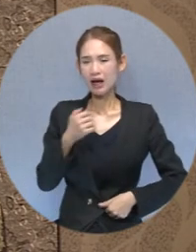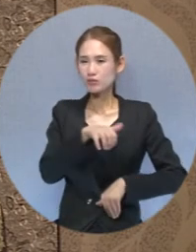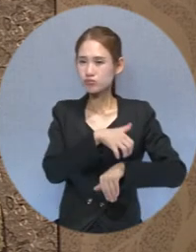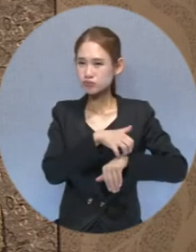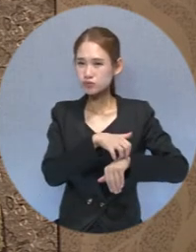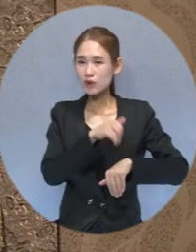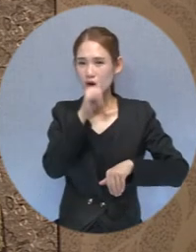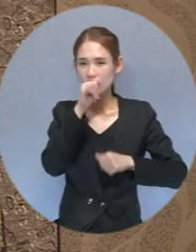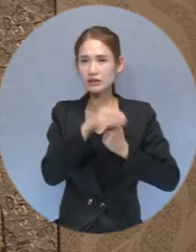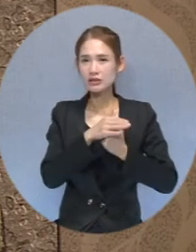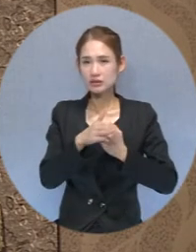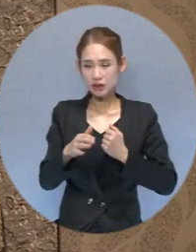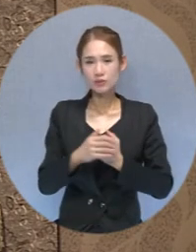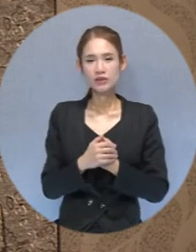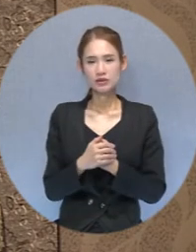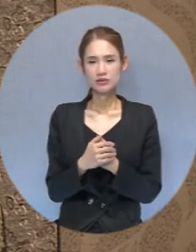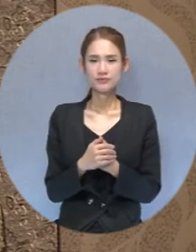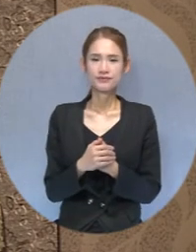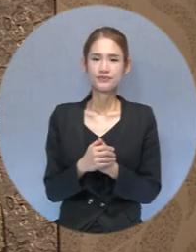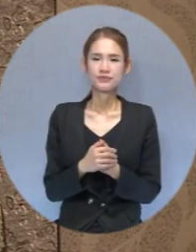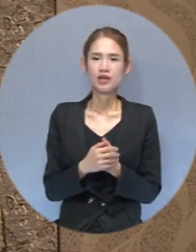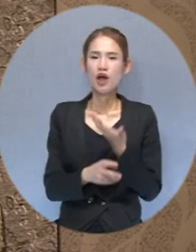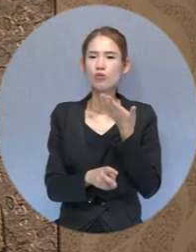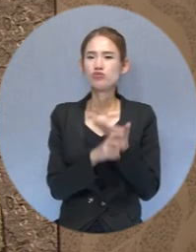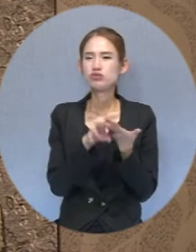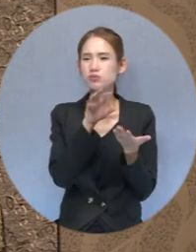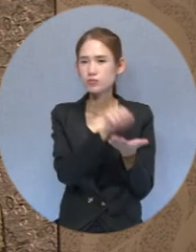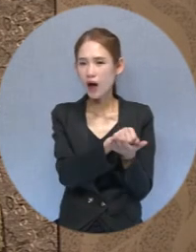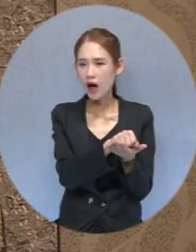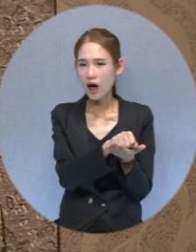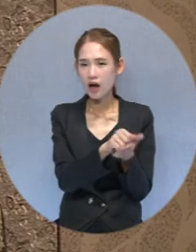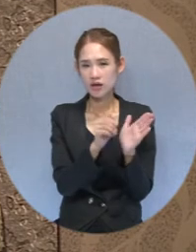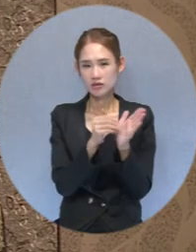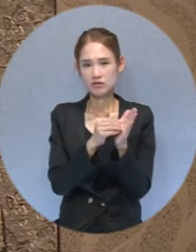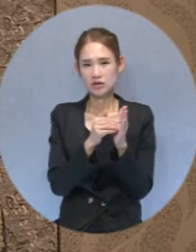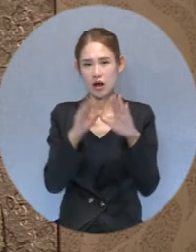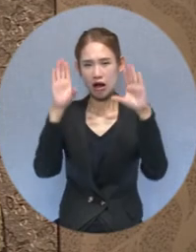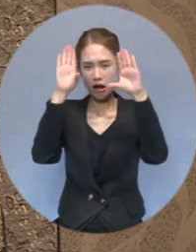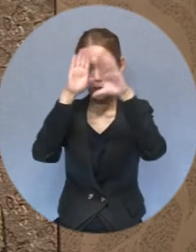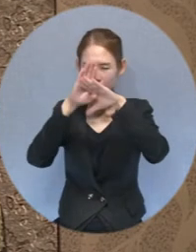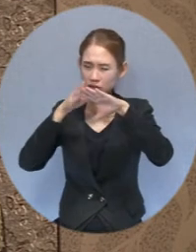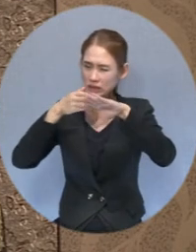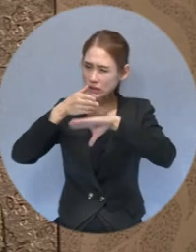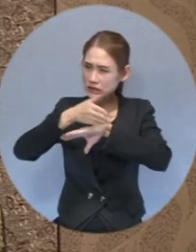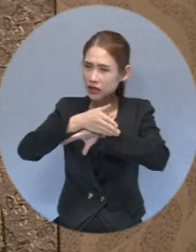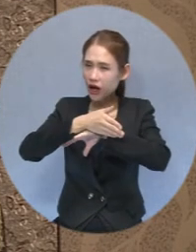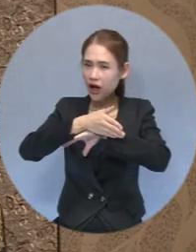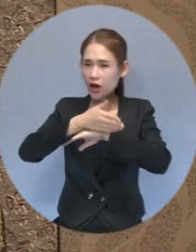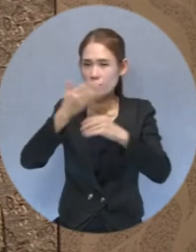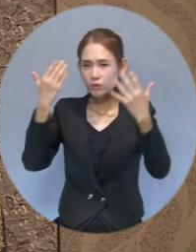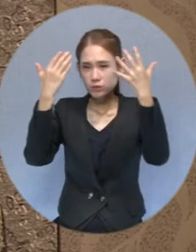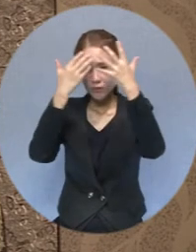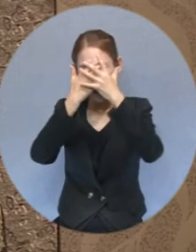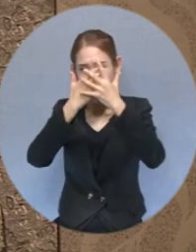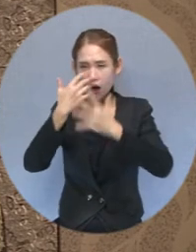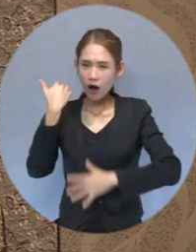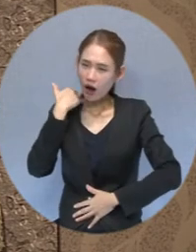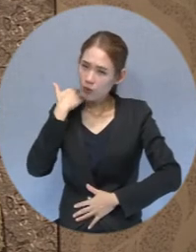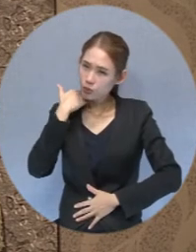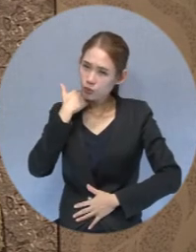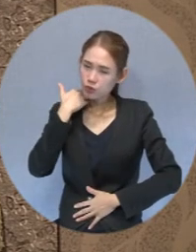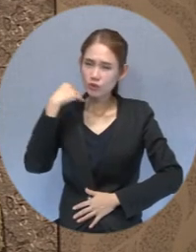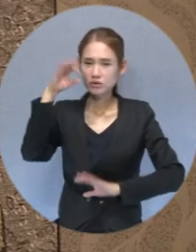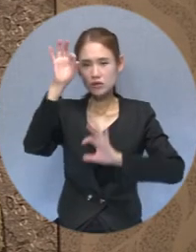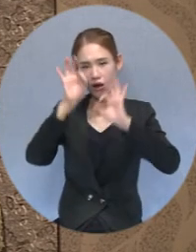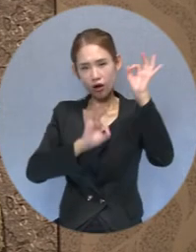도로를 불법으로 점용하고 늦은 밤 시간에 깜깜한데 그쵸. 도로가 안 보이는데 사고가 날 수도 있고 PM이